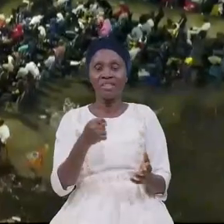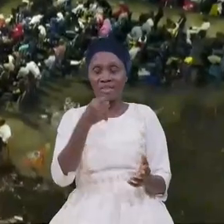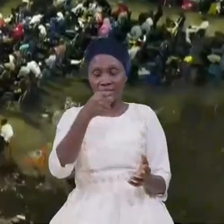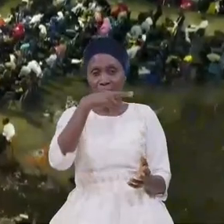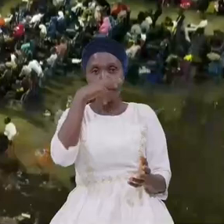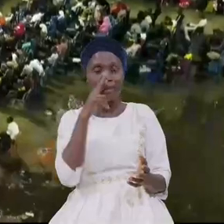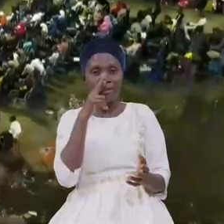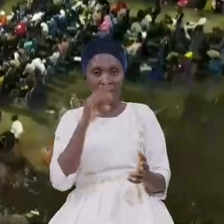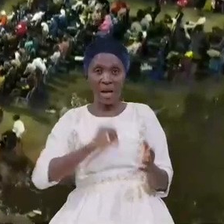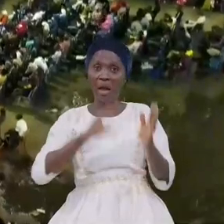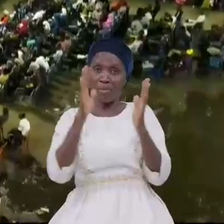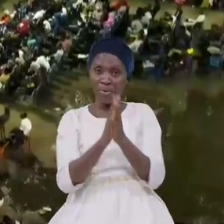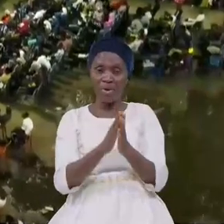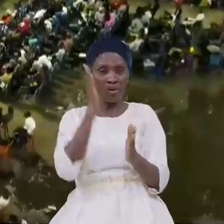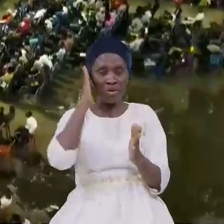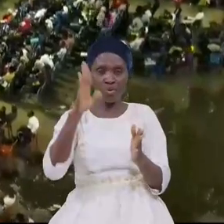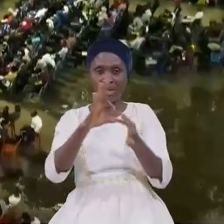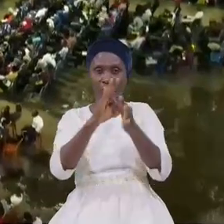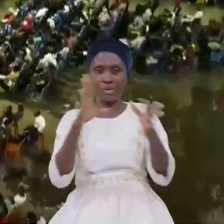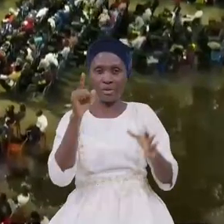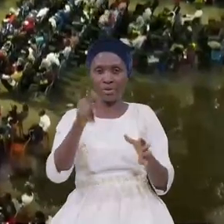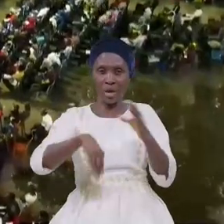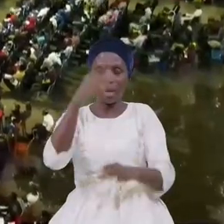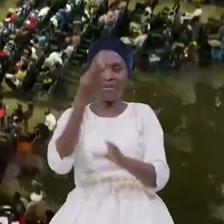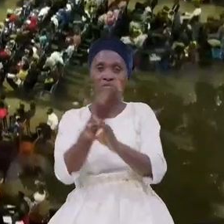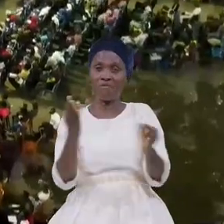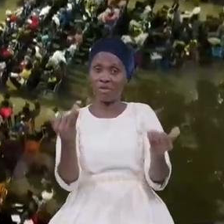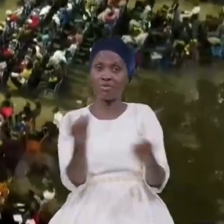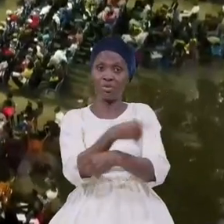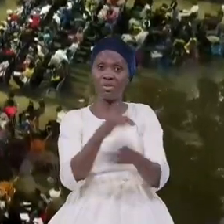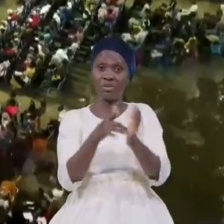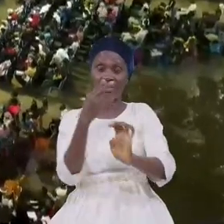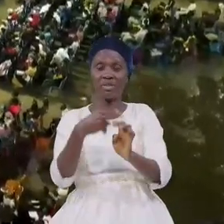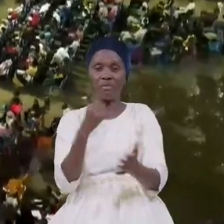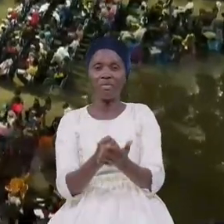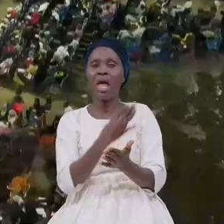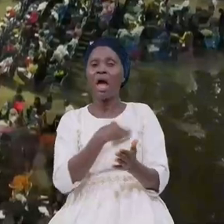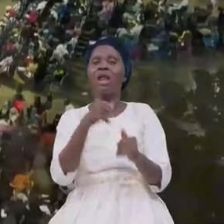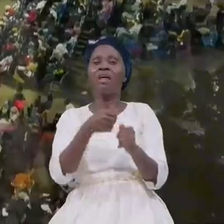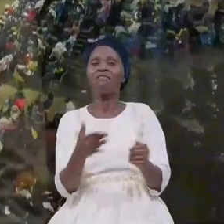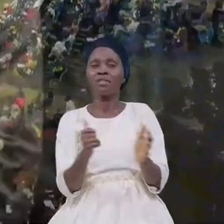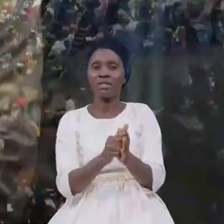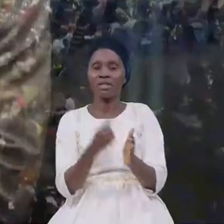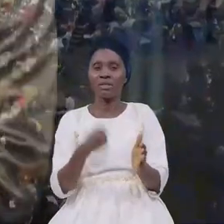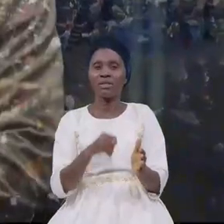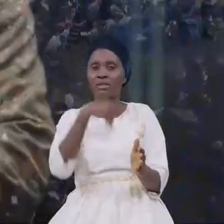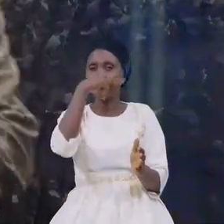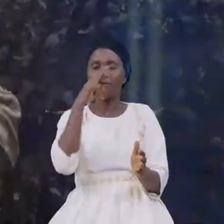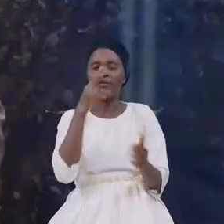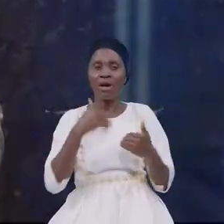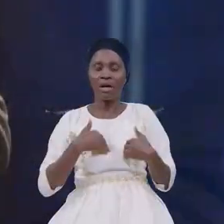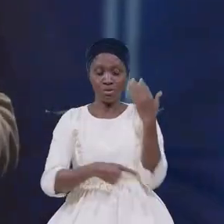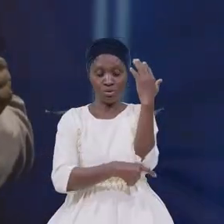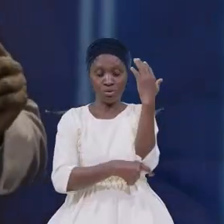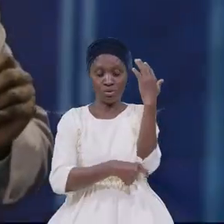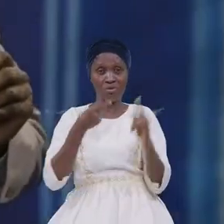voleur va vous rater ce jour, il va vous manquer ce jour. Et tout ce qu'il a volé, tout ce qu'il a dérobé, tout ce